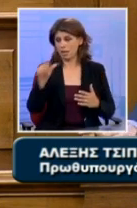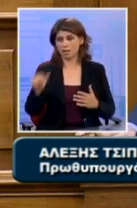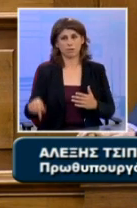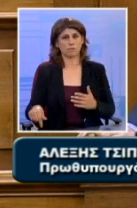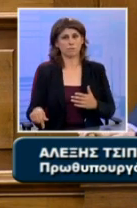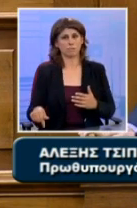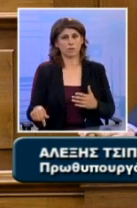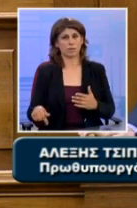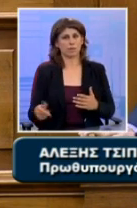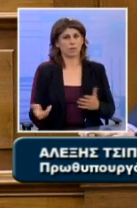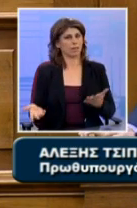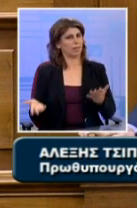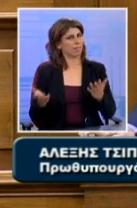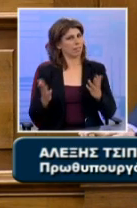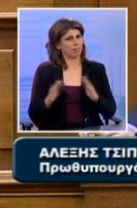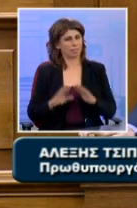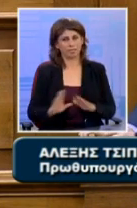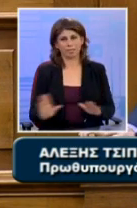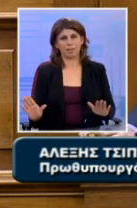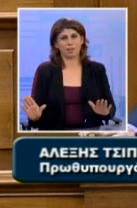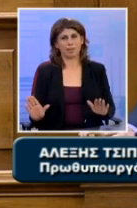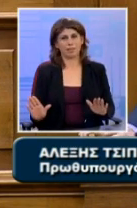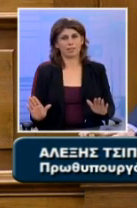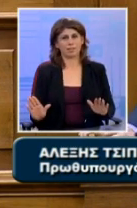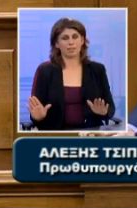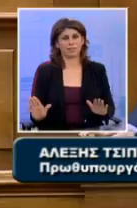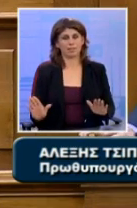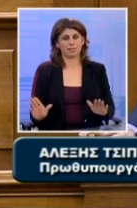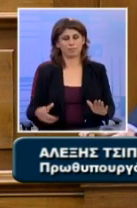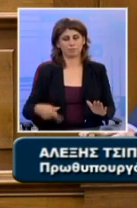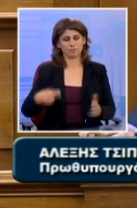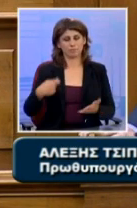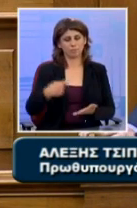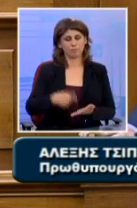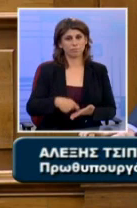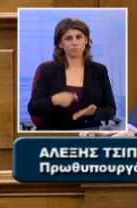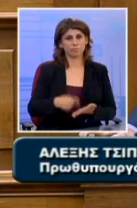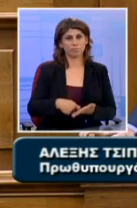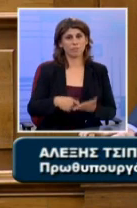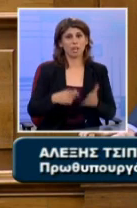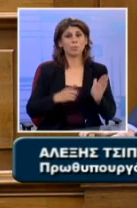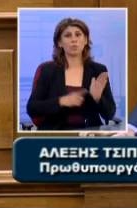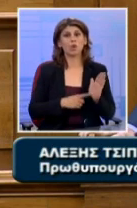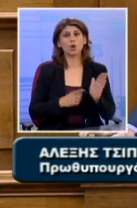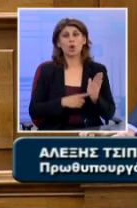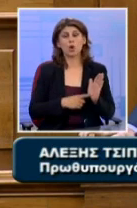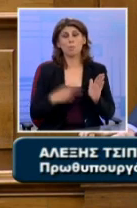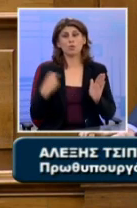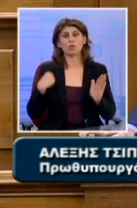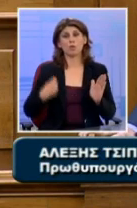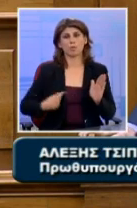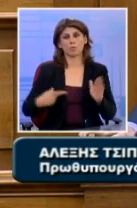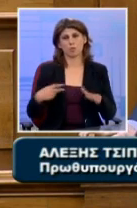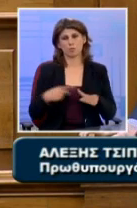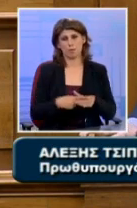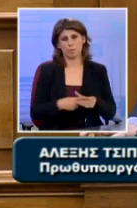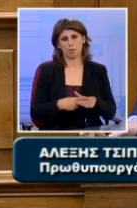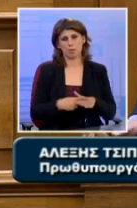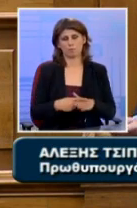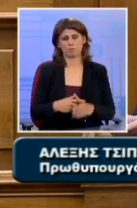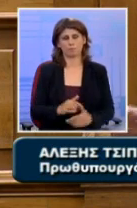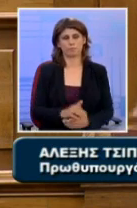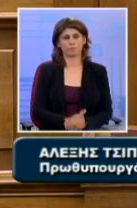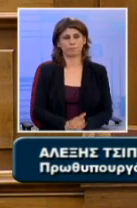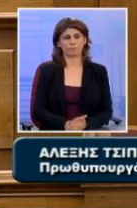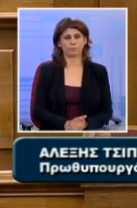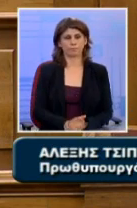δεν έχει αποδώσει τα οφειλόμενα από τον νόμο στο Δημόσιο Ταμείο.